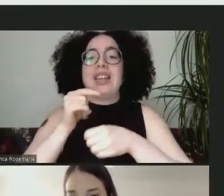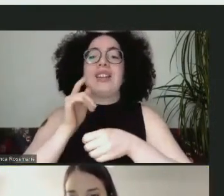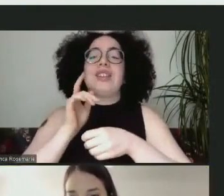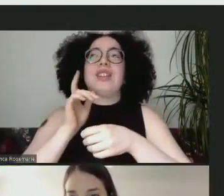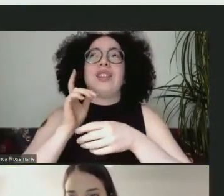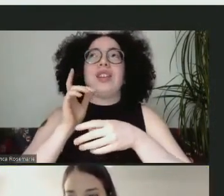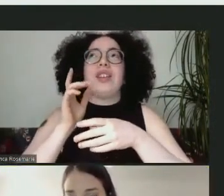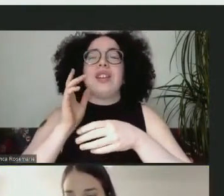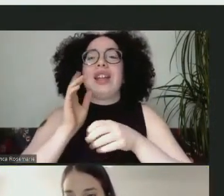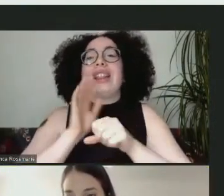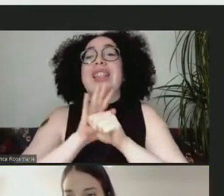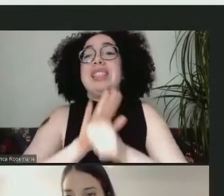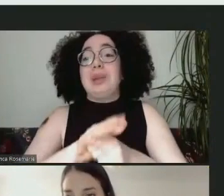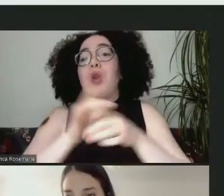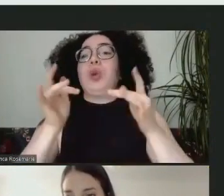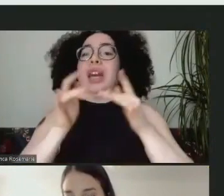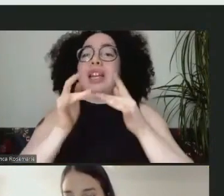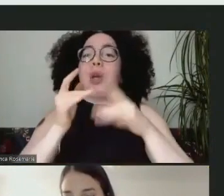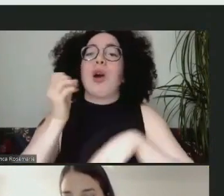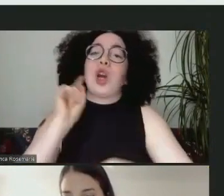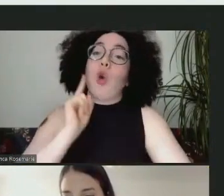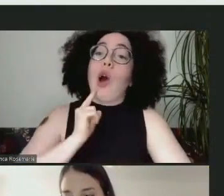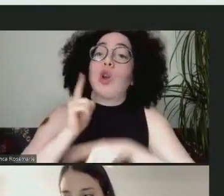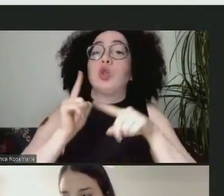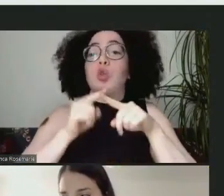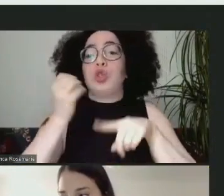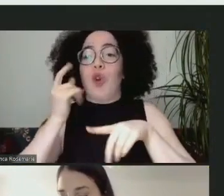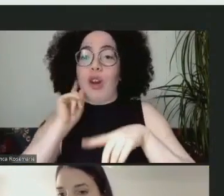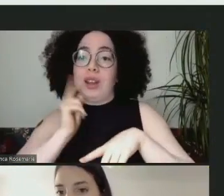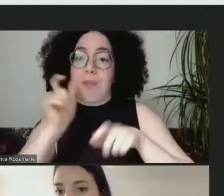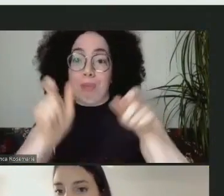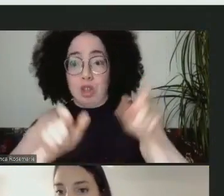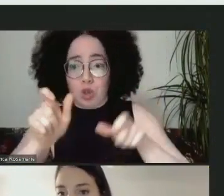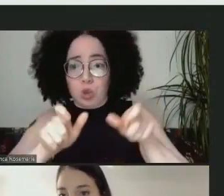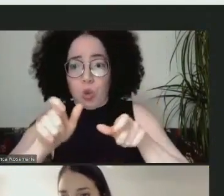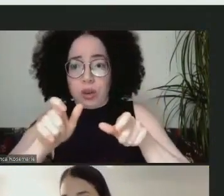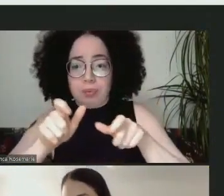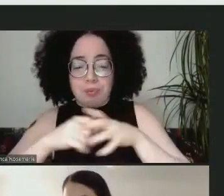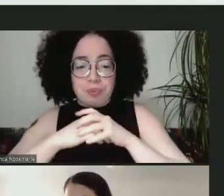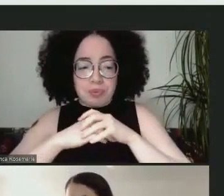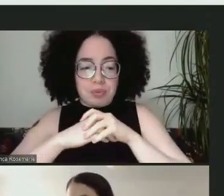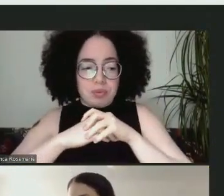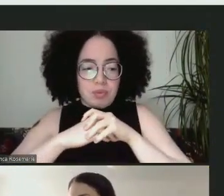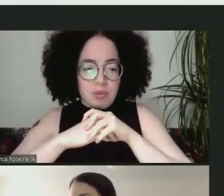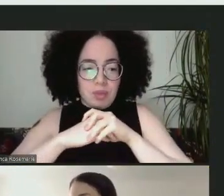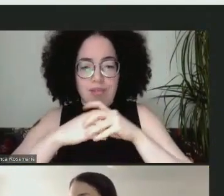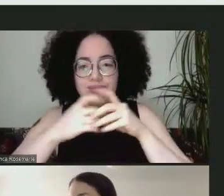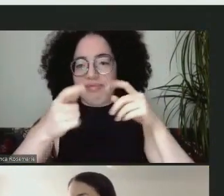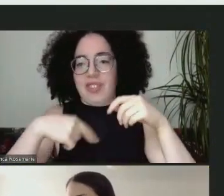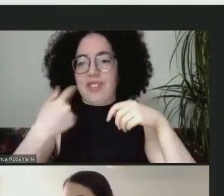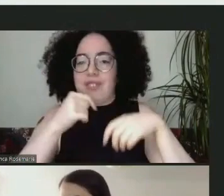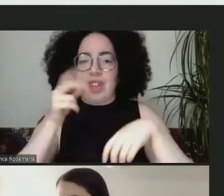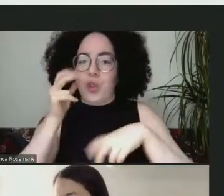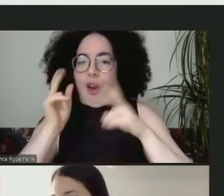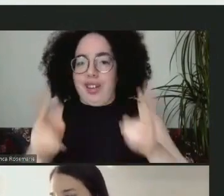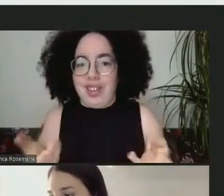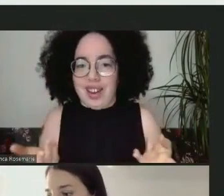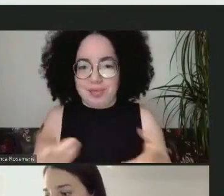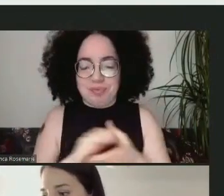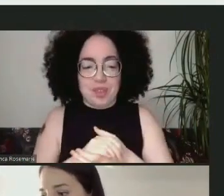Genau, der Autismus ist die Diskriminierung von gehörlosen und hörbeeinträchtigten